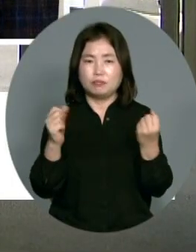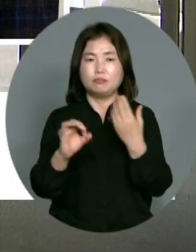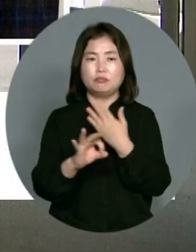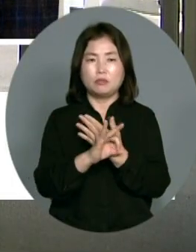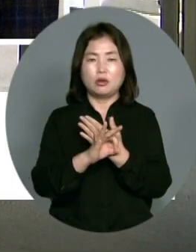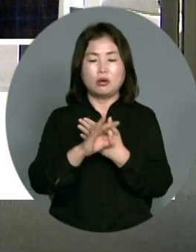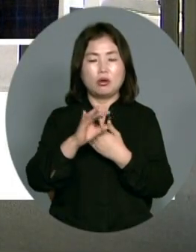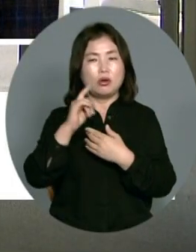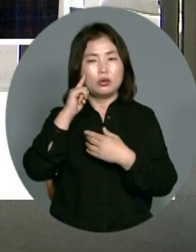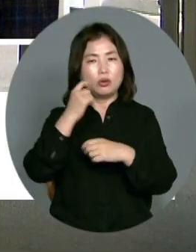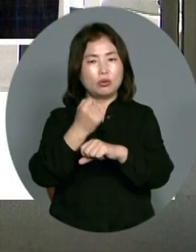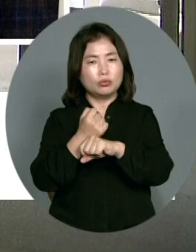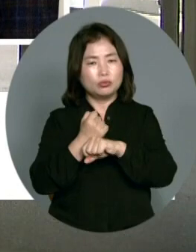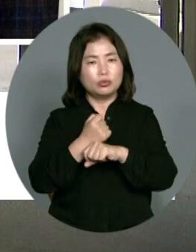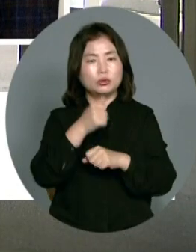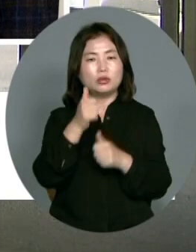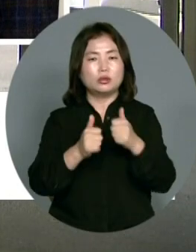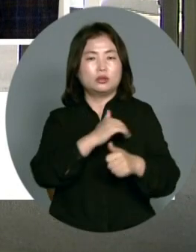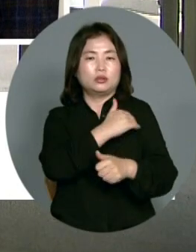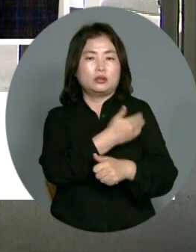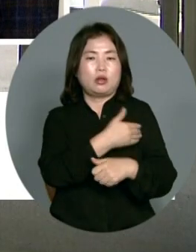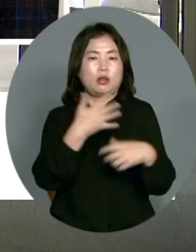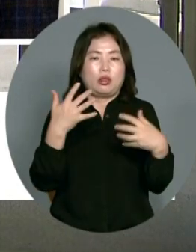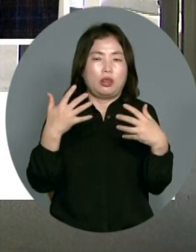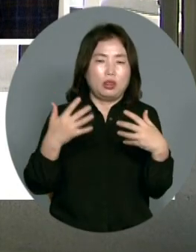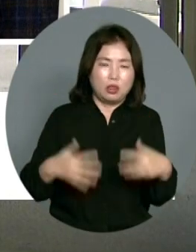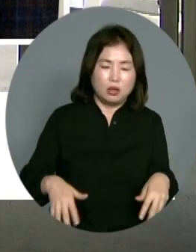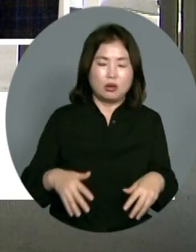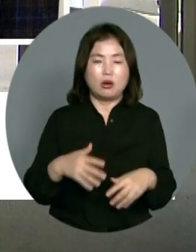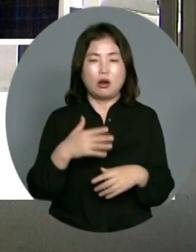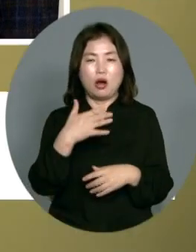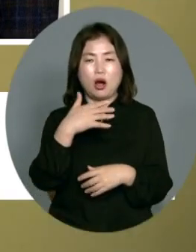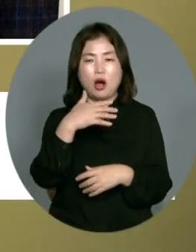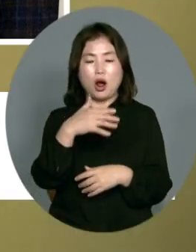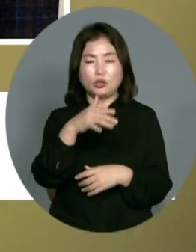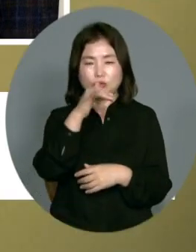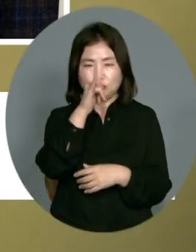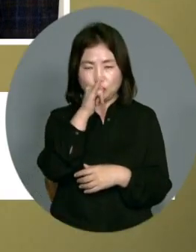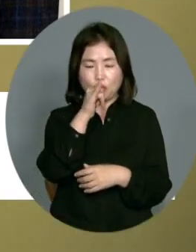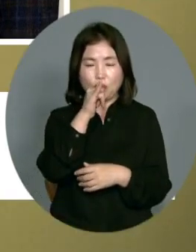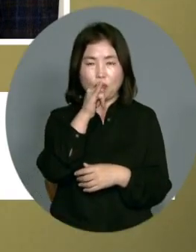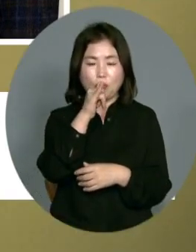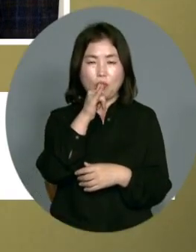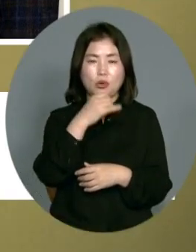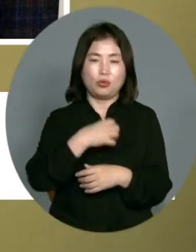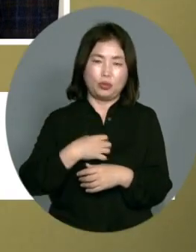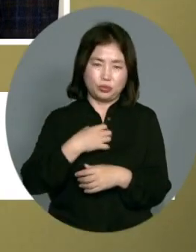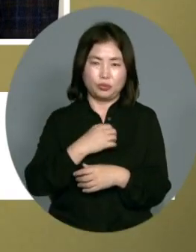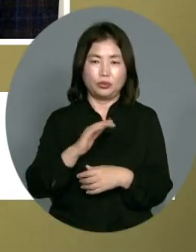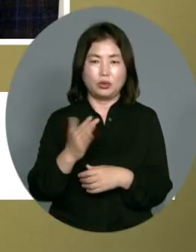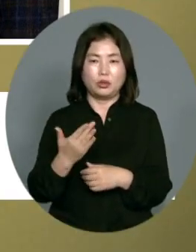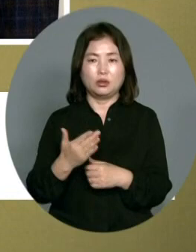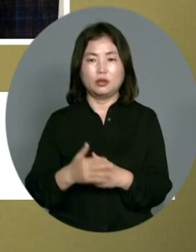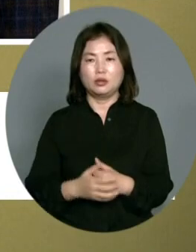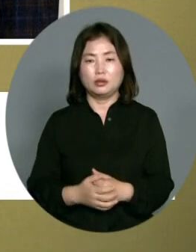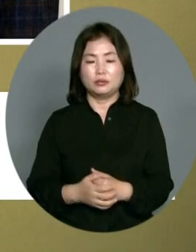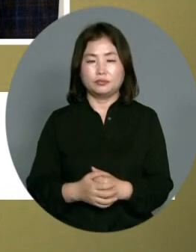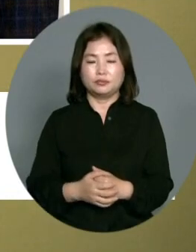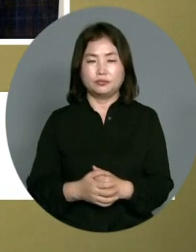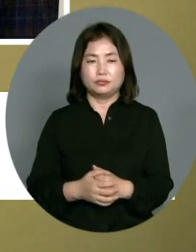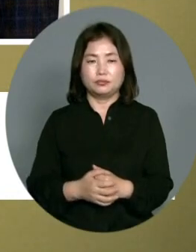나타날 수 있는 어예 무원 에 어 경쟁력 b 란 부분들이 상당히 훼손될 우려가 있기